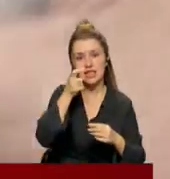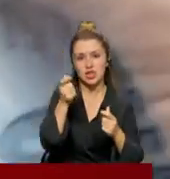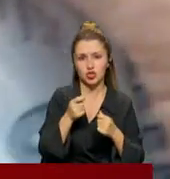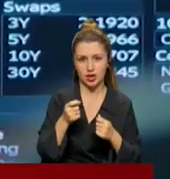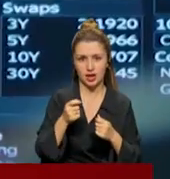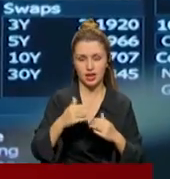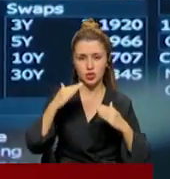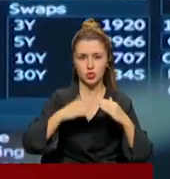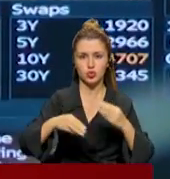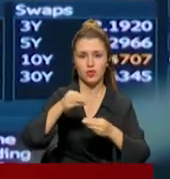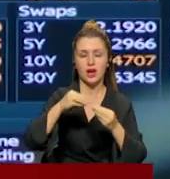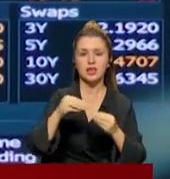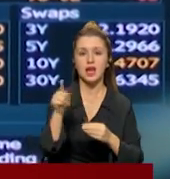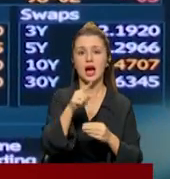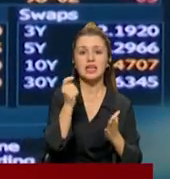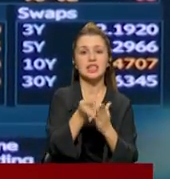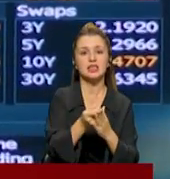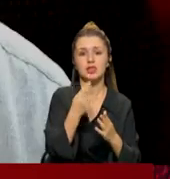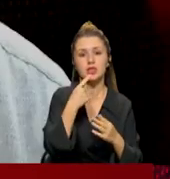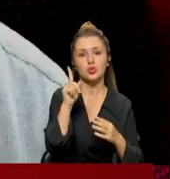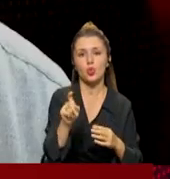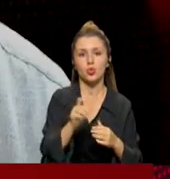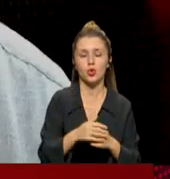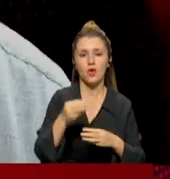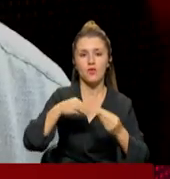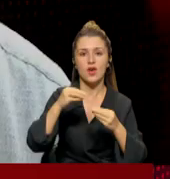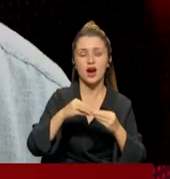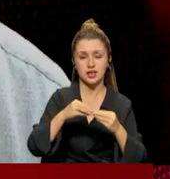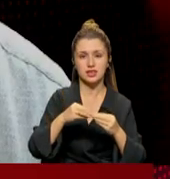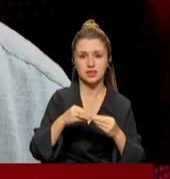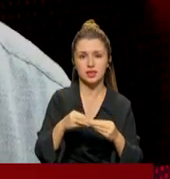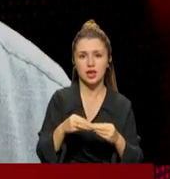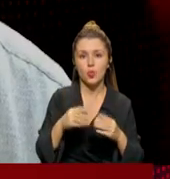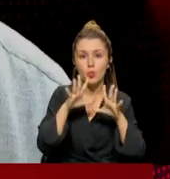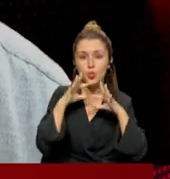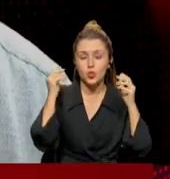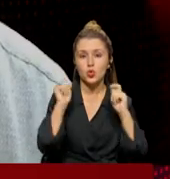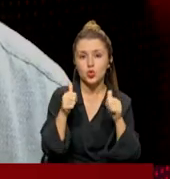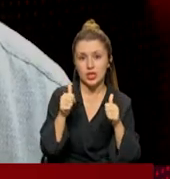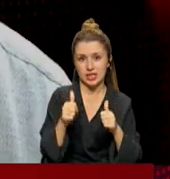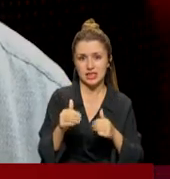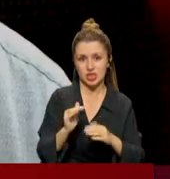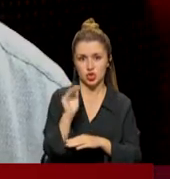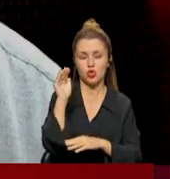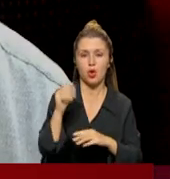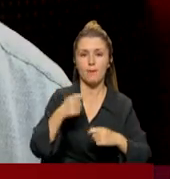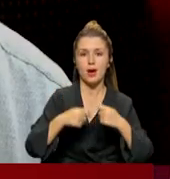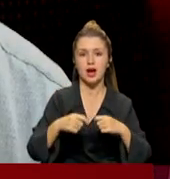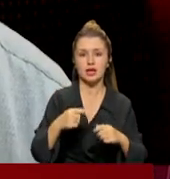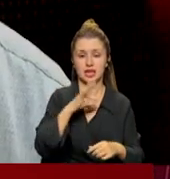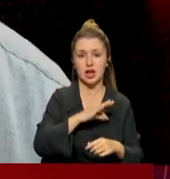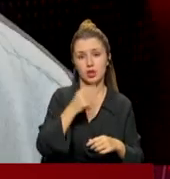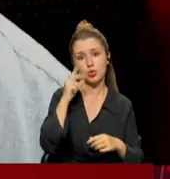çekerek düşük faiz hangi yatırımcıya diye sordu. Faiz lobisi en mutlu günlerini yaşıyor. Banka karları